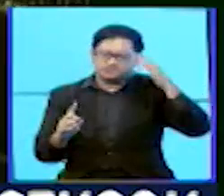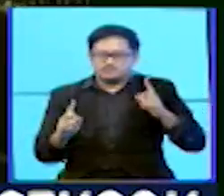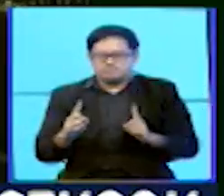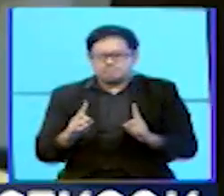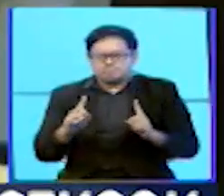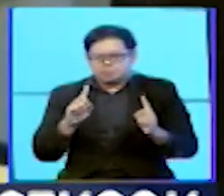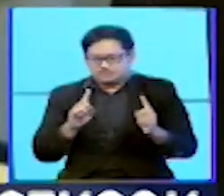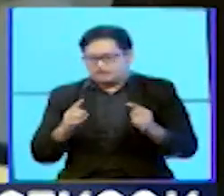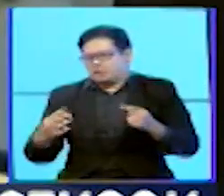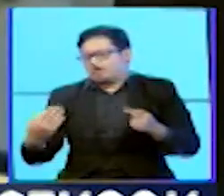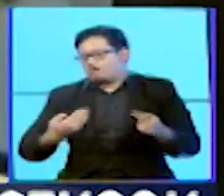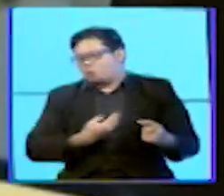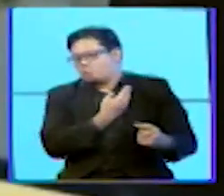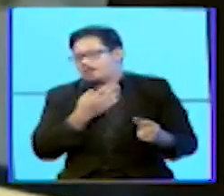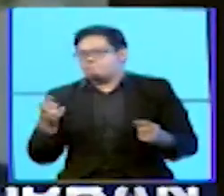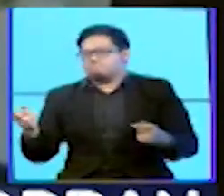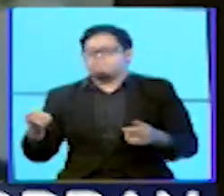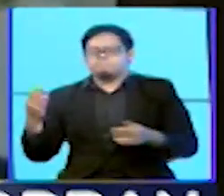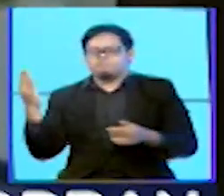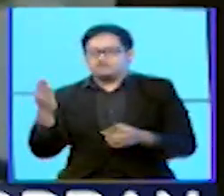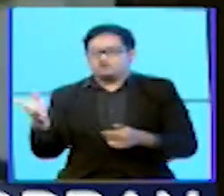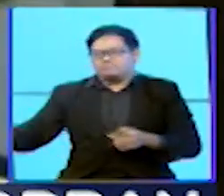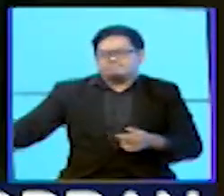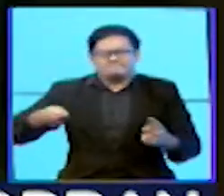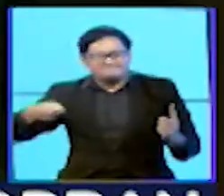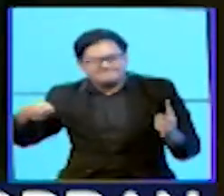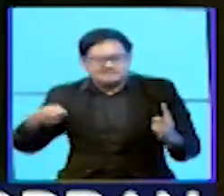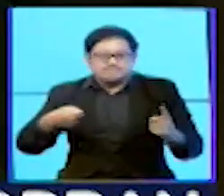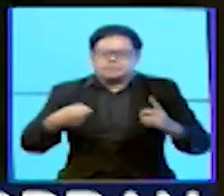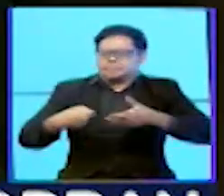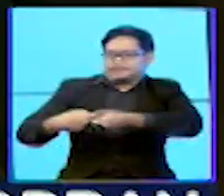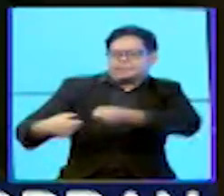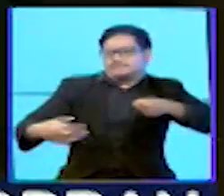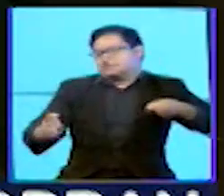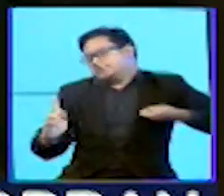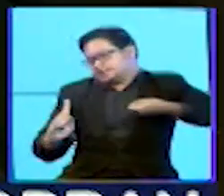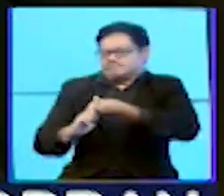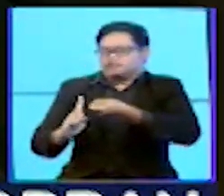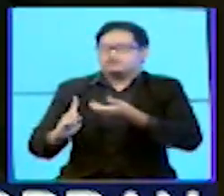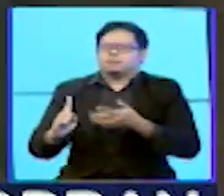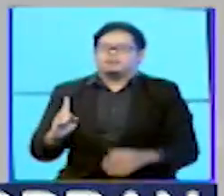istrinya, korban mengambil pisau di dapur. Namun pelaku berhasil merebutnya dan menikam korban.